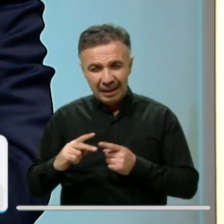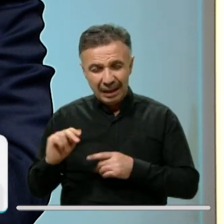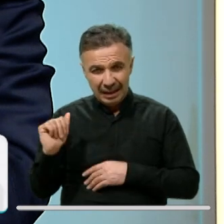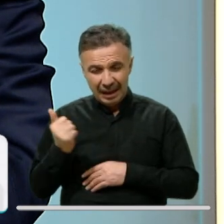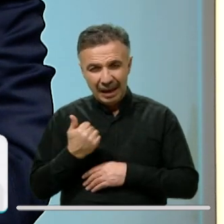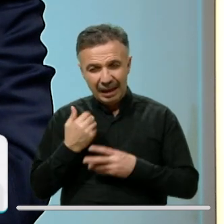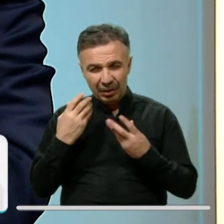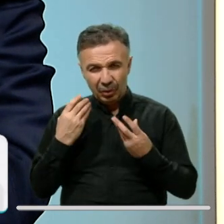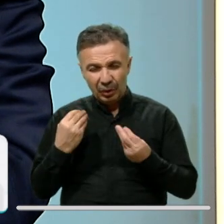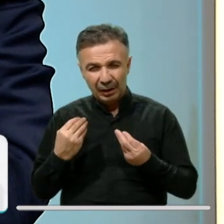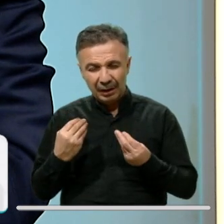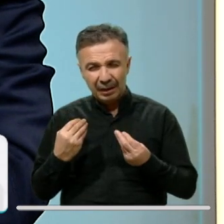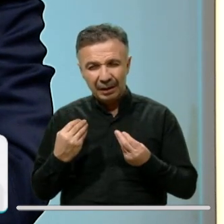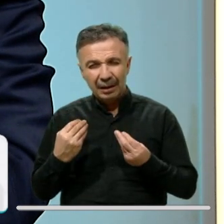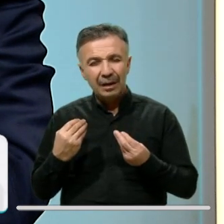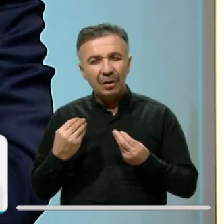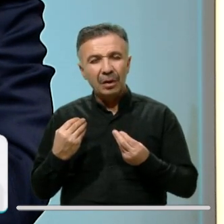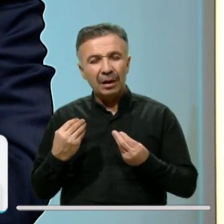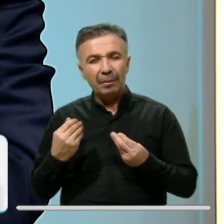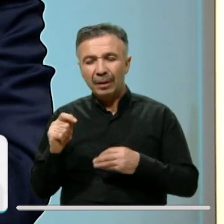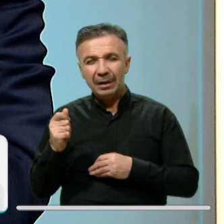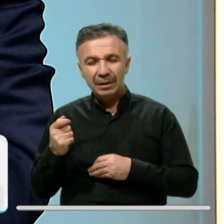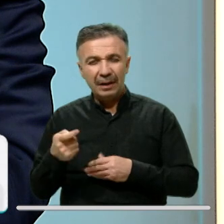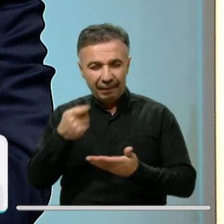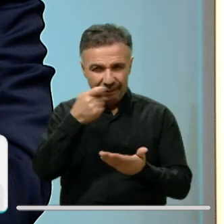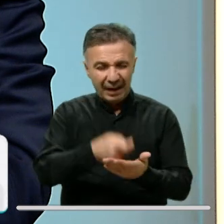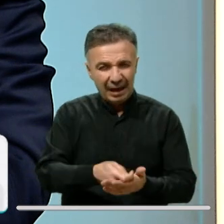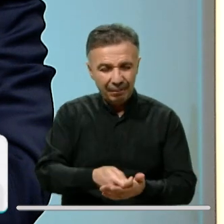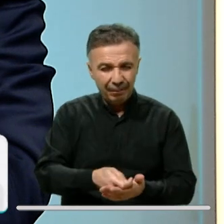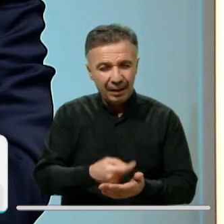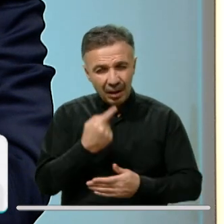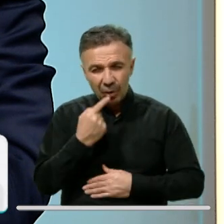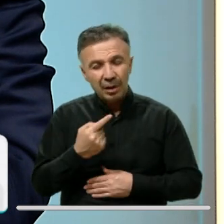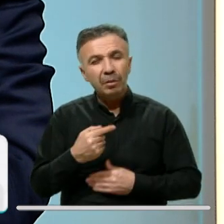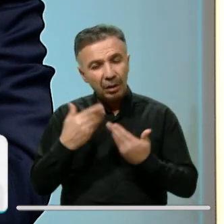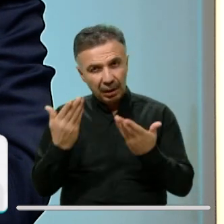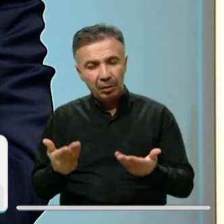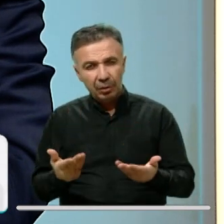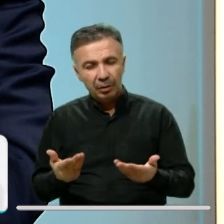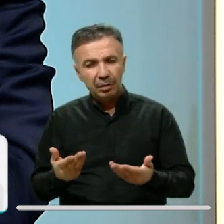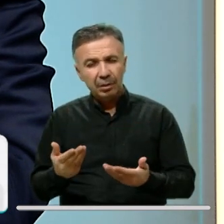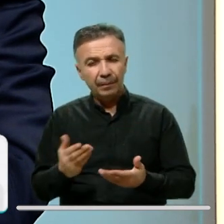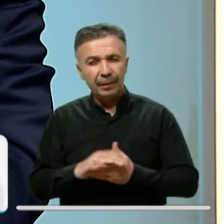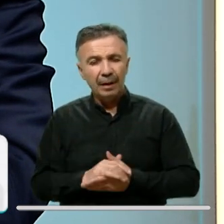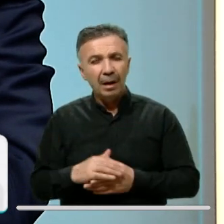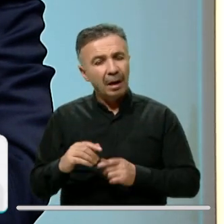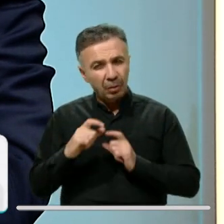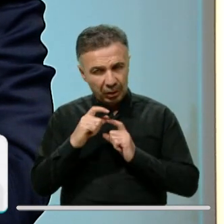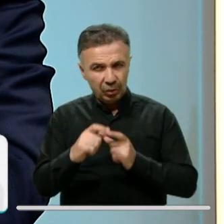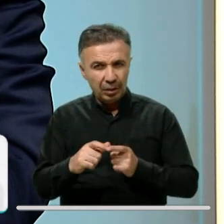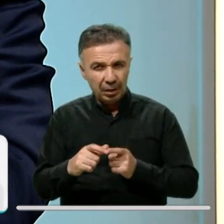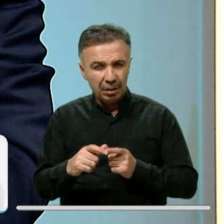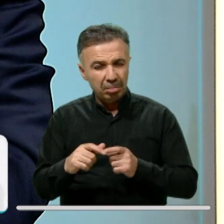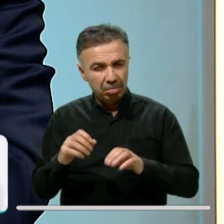diyorlarsa ve bunu kabul ediyorlarsa, aralarında bunu kabul ediyorlarsa mesela anlık olarak sorarlar